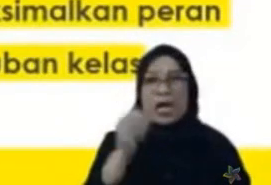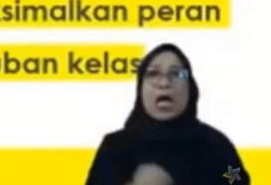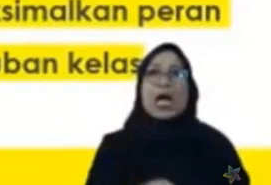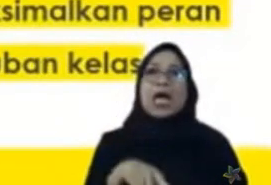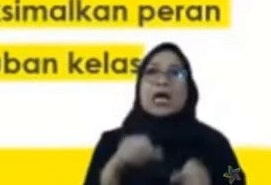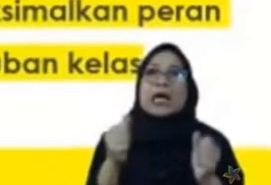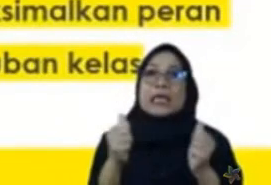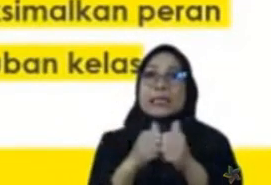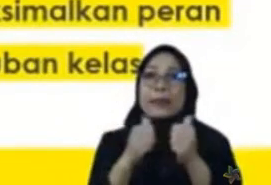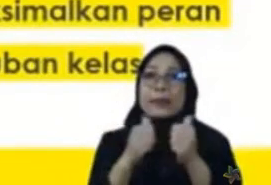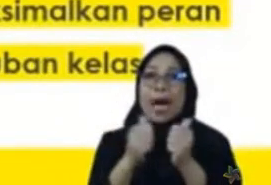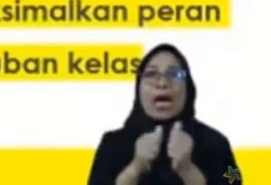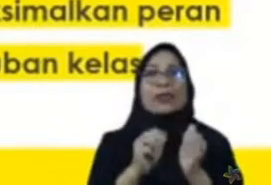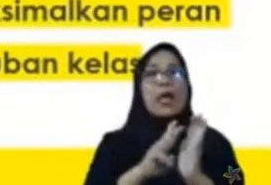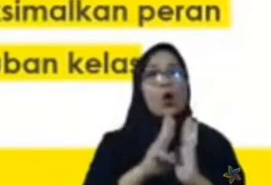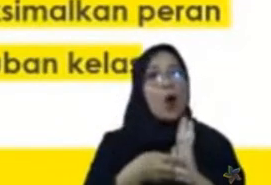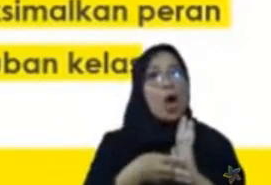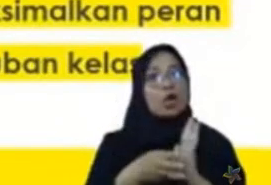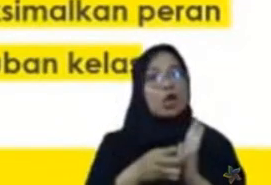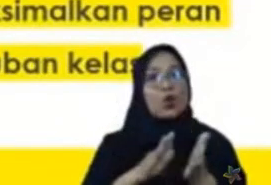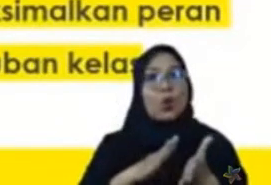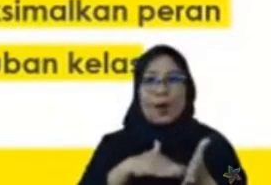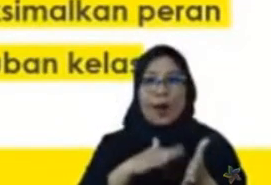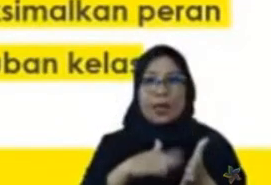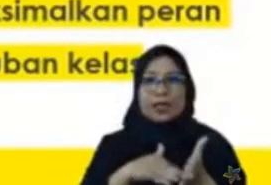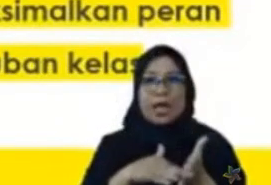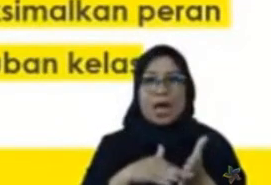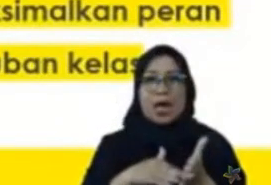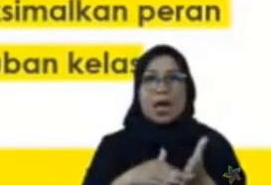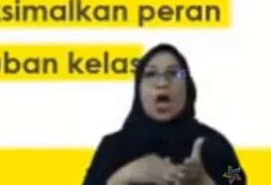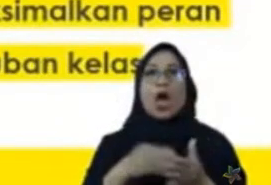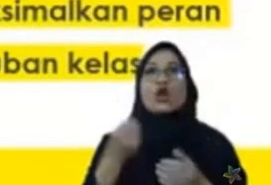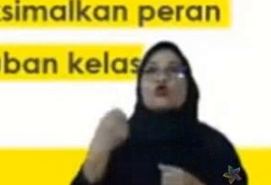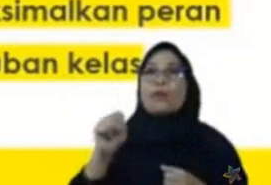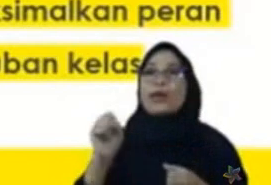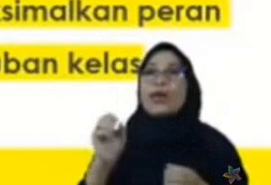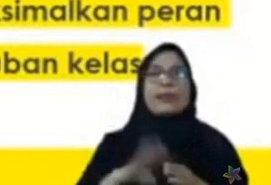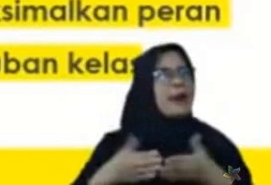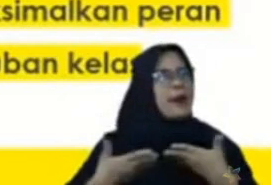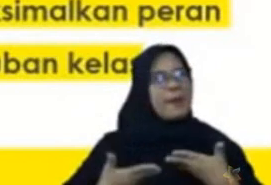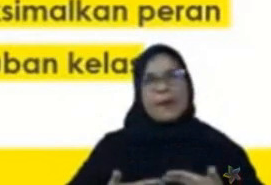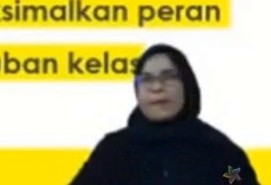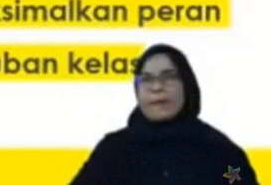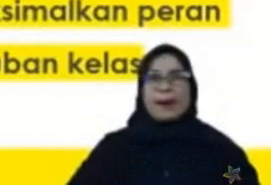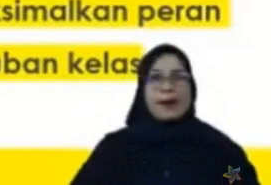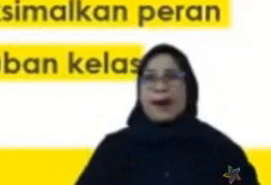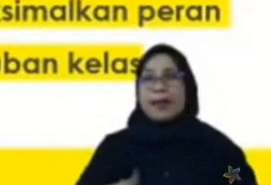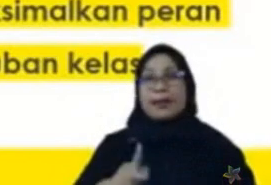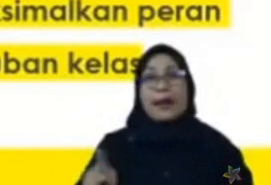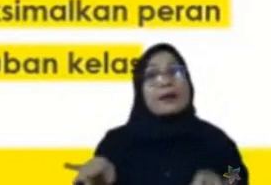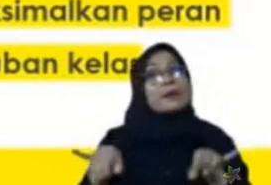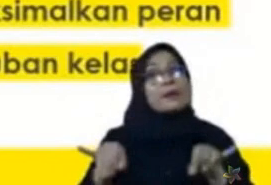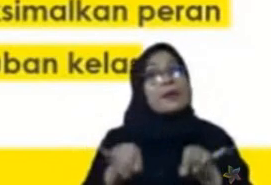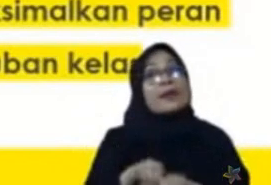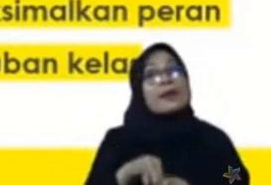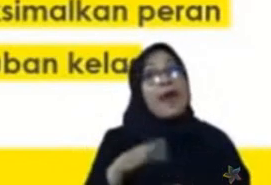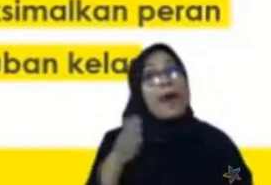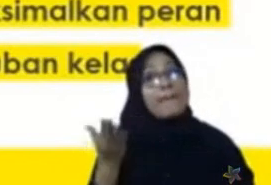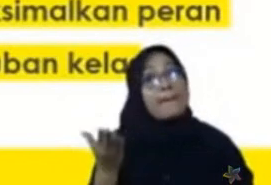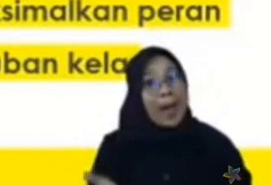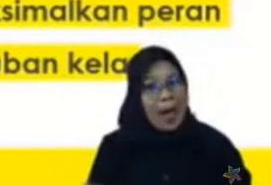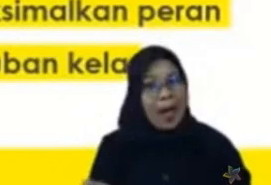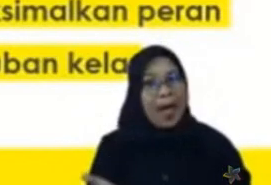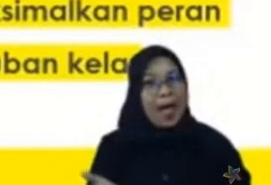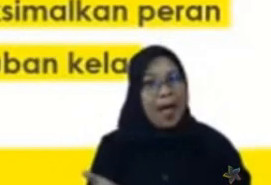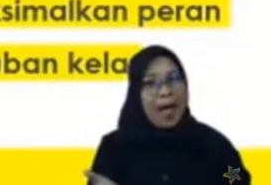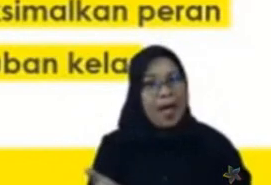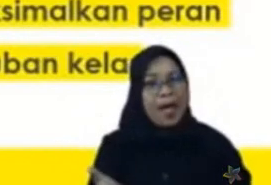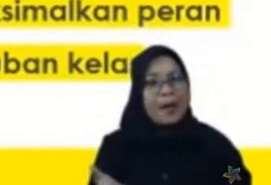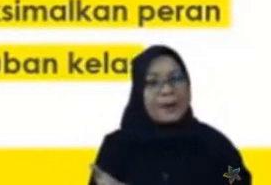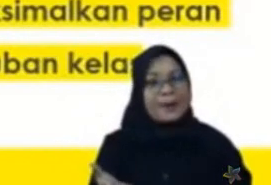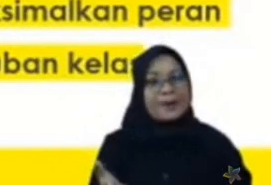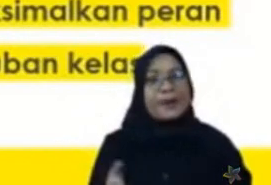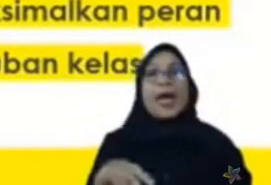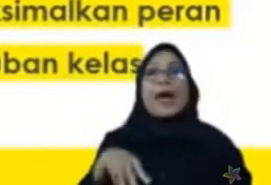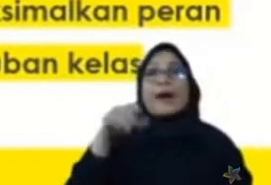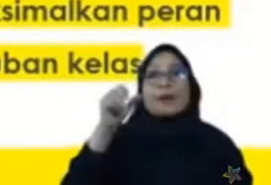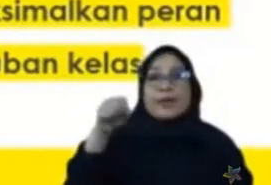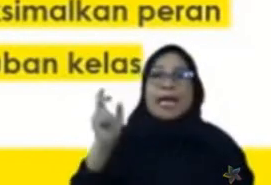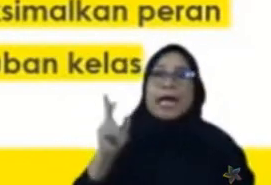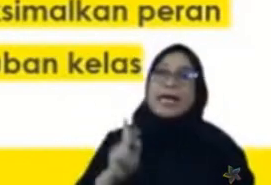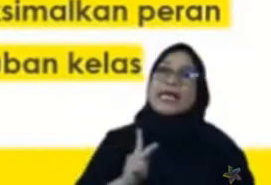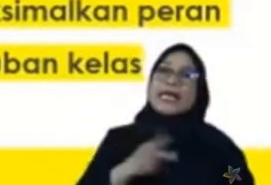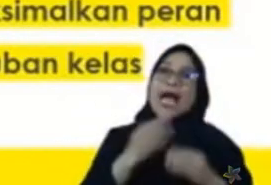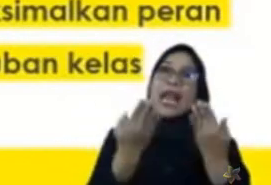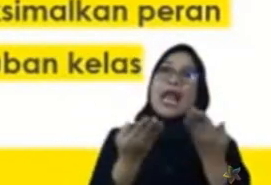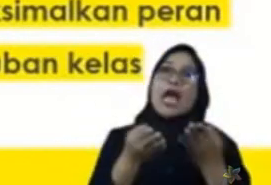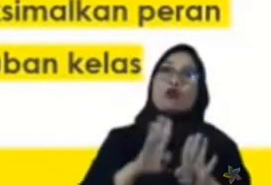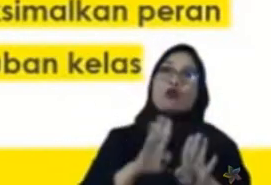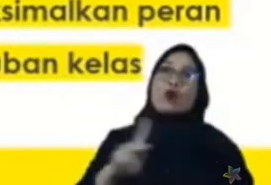belajar dan pembelajaran daring agar tidak memberatkan itu seperti apa yang bisa kita lakukan